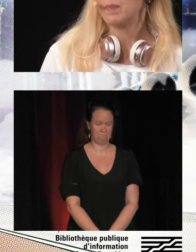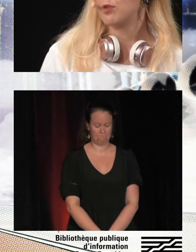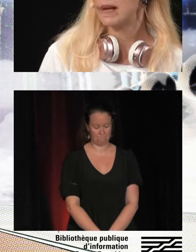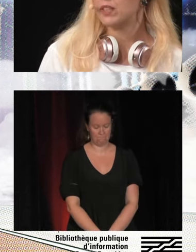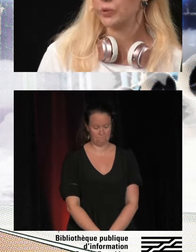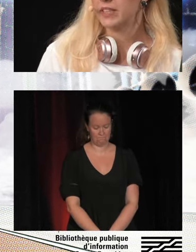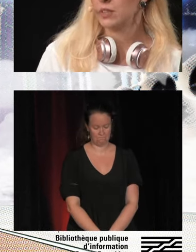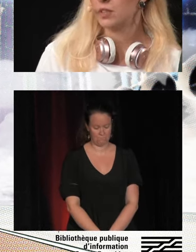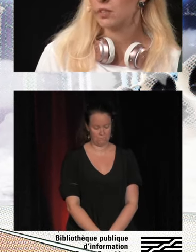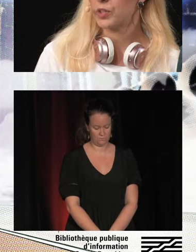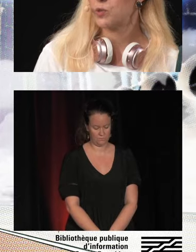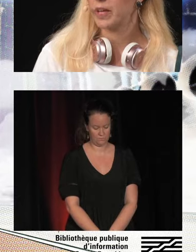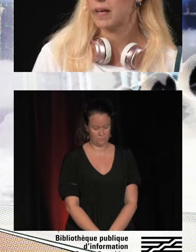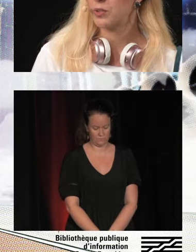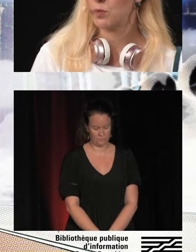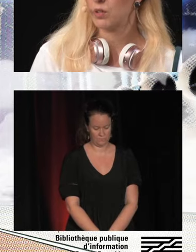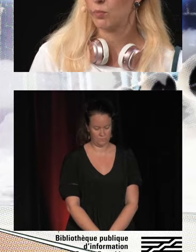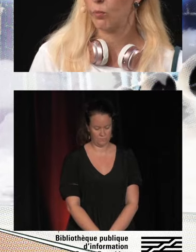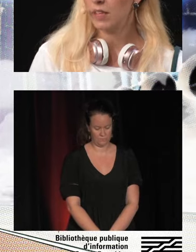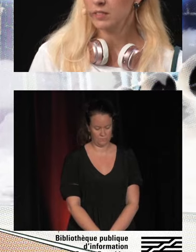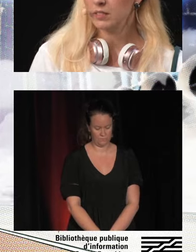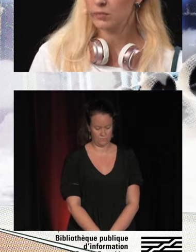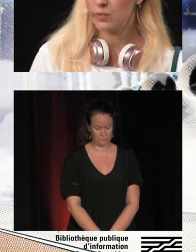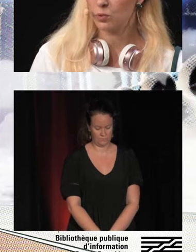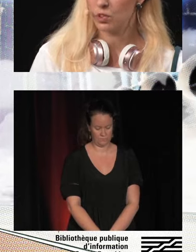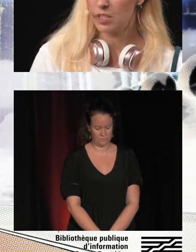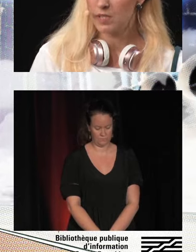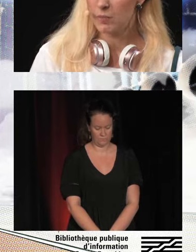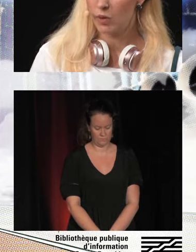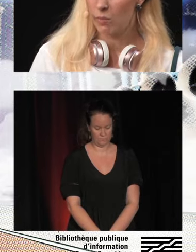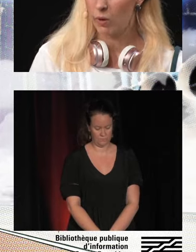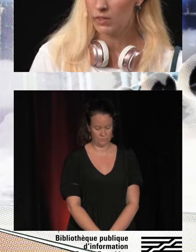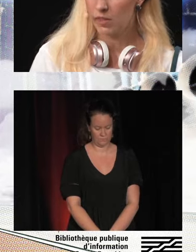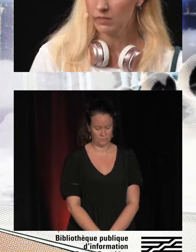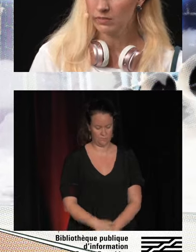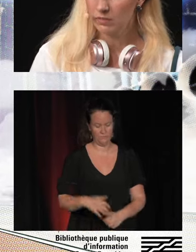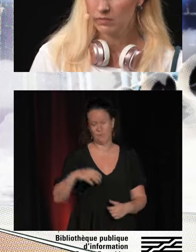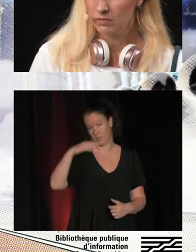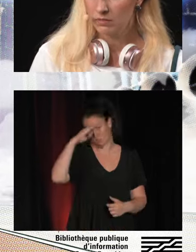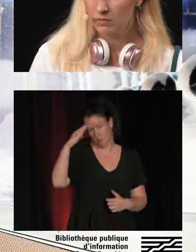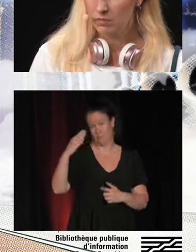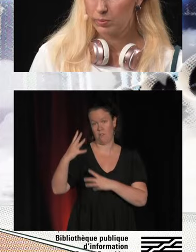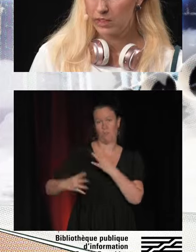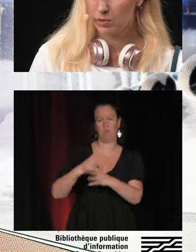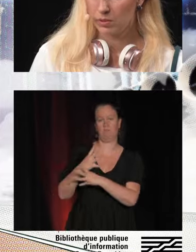En vrai, c'est pas plus mal qu'on ait Super Mario World moins, parce que donc, comme ça prend moins de temps,